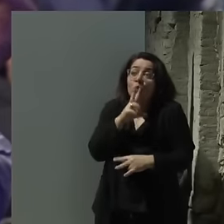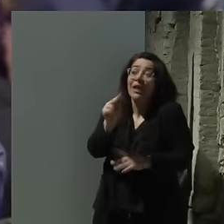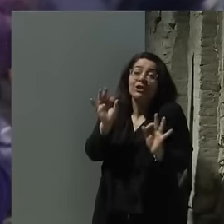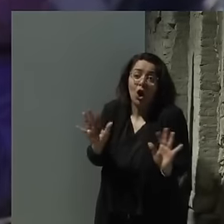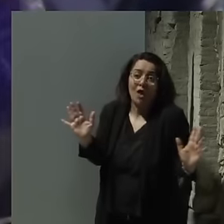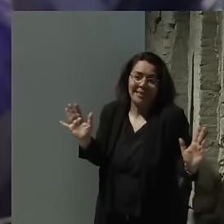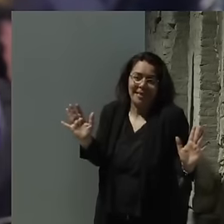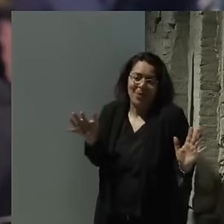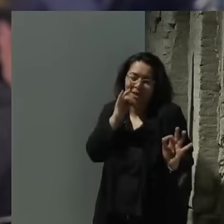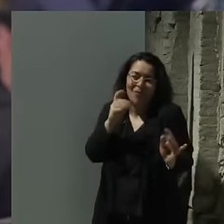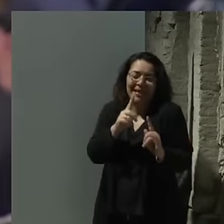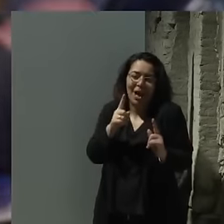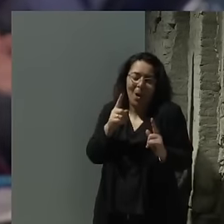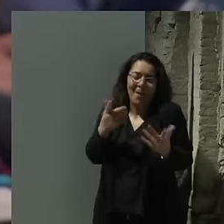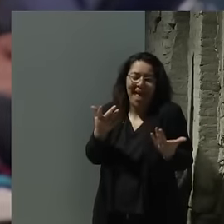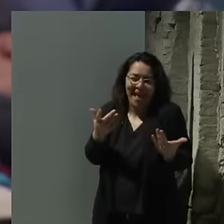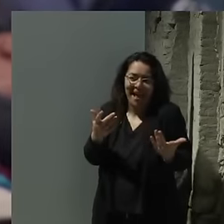ovviamente, diciamo,